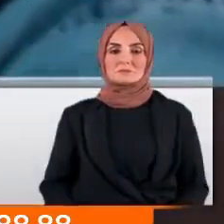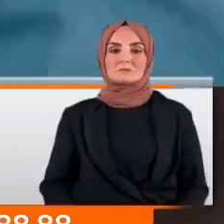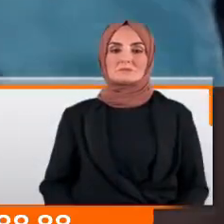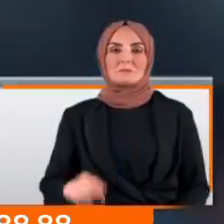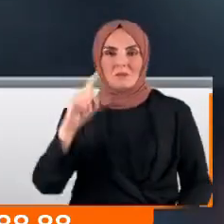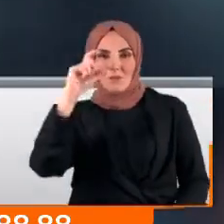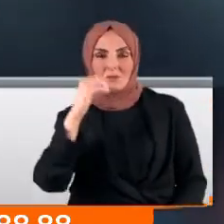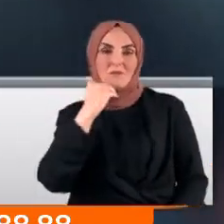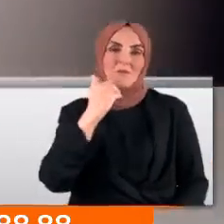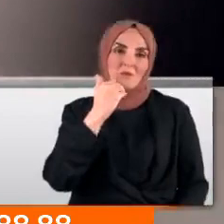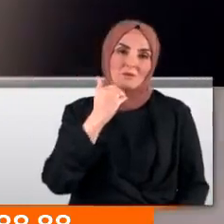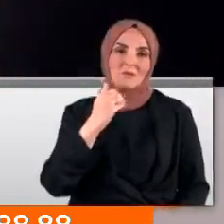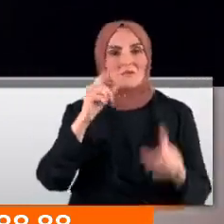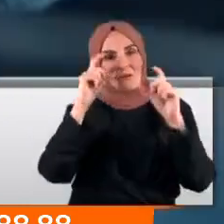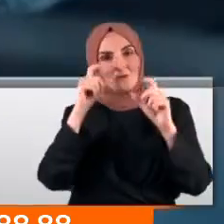hadi